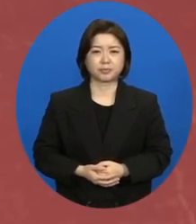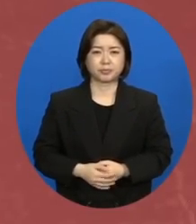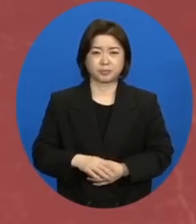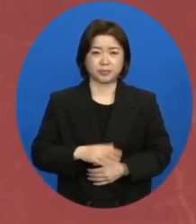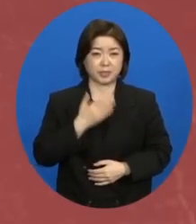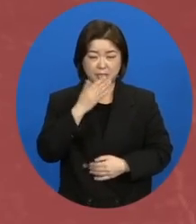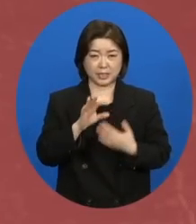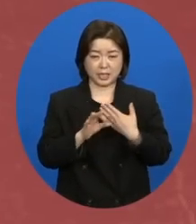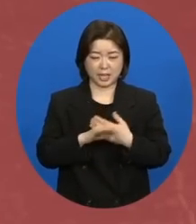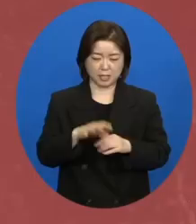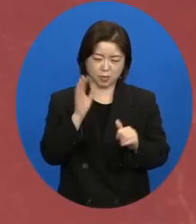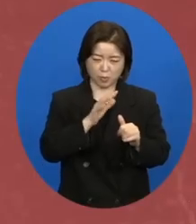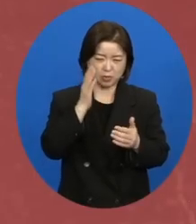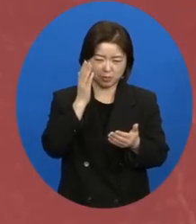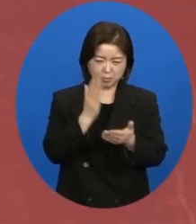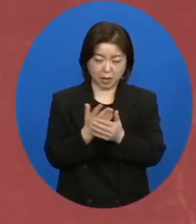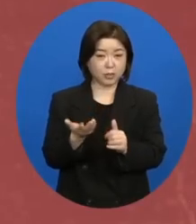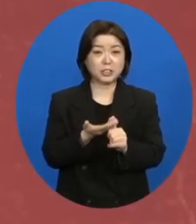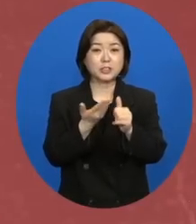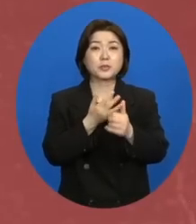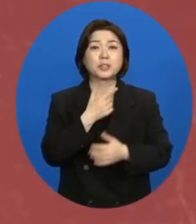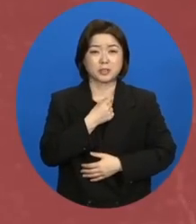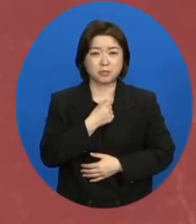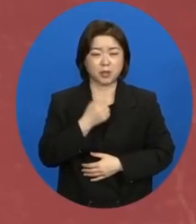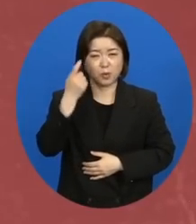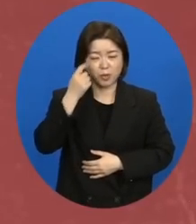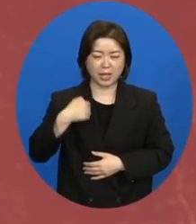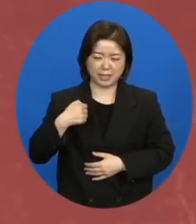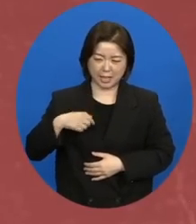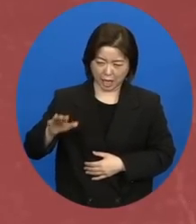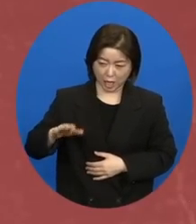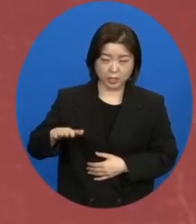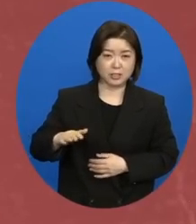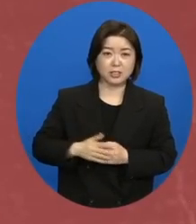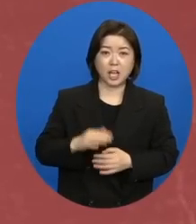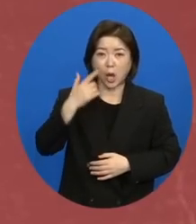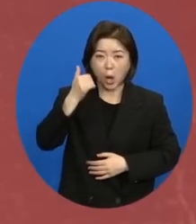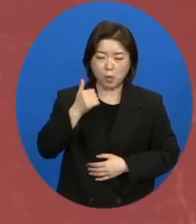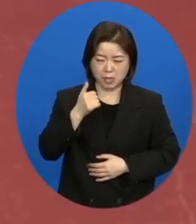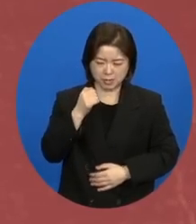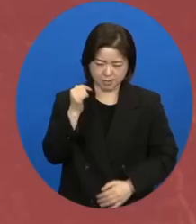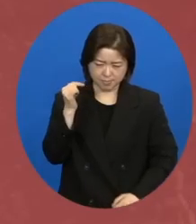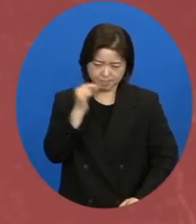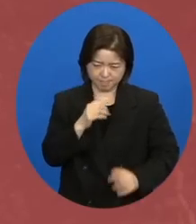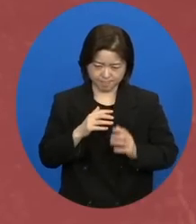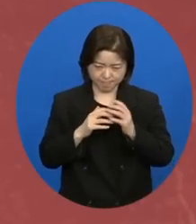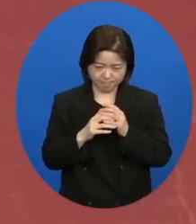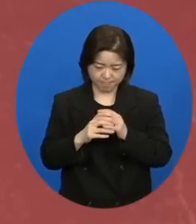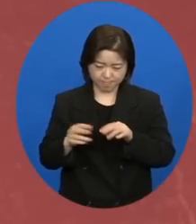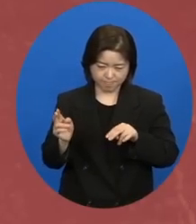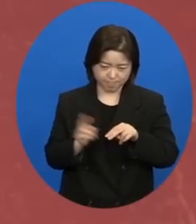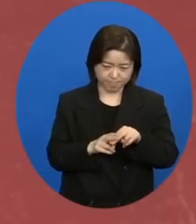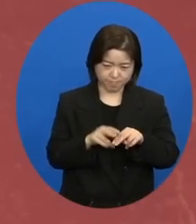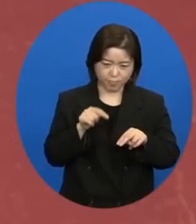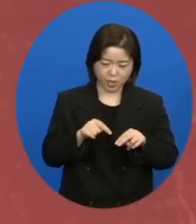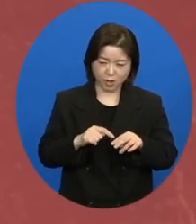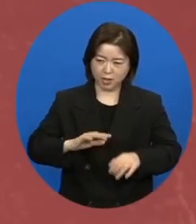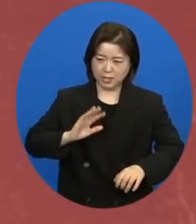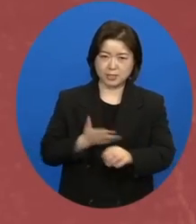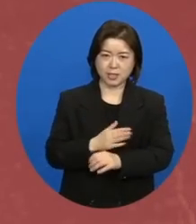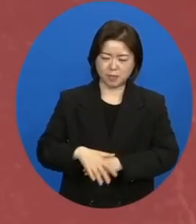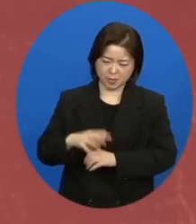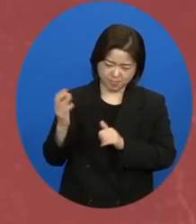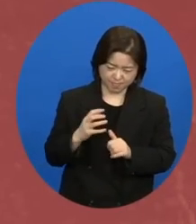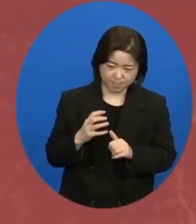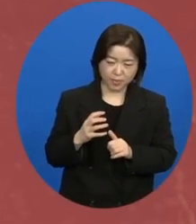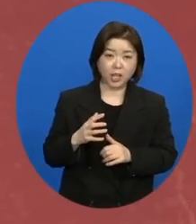가능하면 혼내지 말고 길러야 되겠다. 왜? 어릴 때 하도 아버님한테 엄격하게 매를 맞고 잘못하면